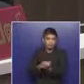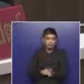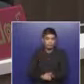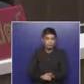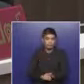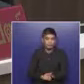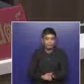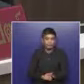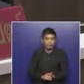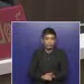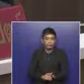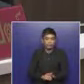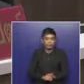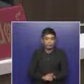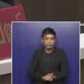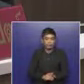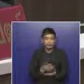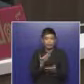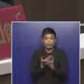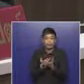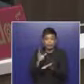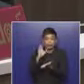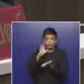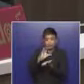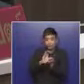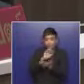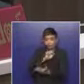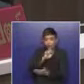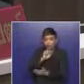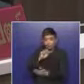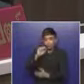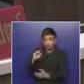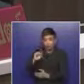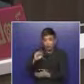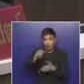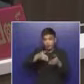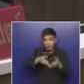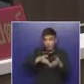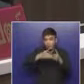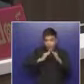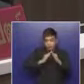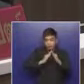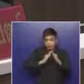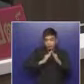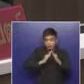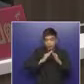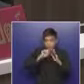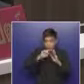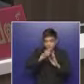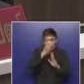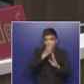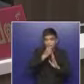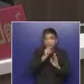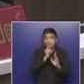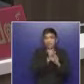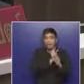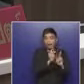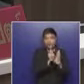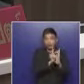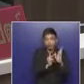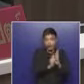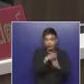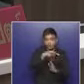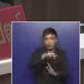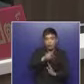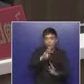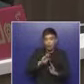ท่านประธานที่เคารพครับกองทุนสสส.จัดตั้งขึ้นตามพ.ร.บ.กองทุนสนับสนุนการ